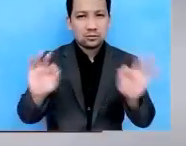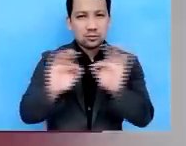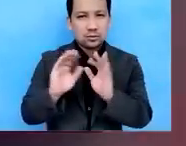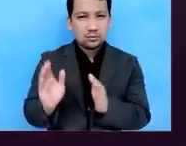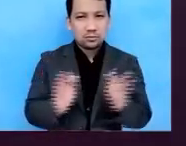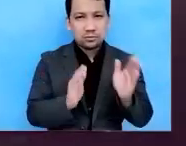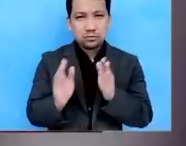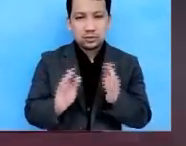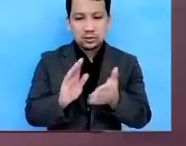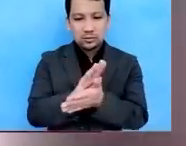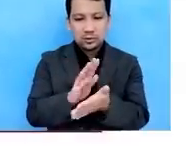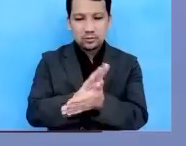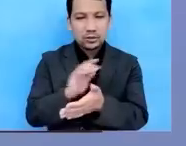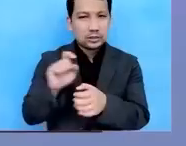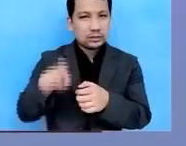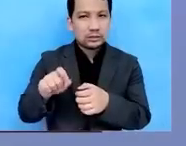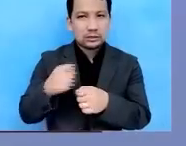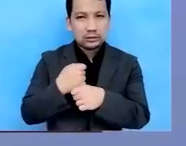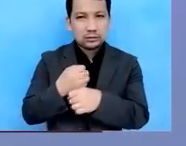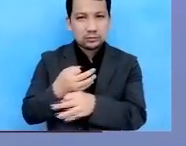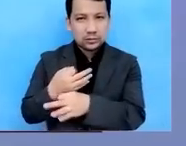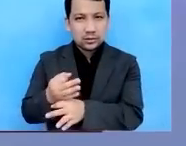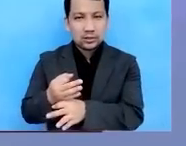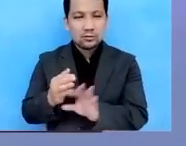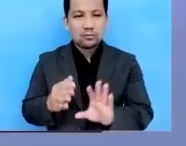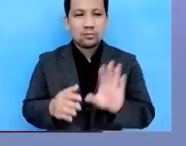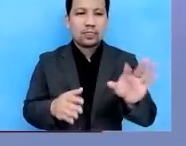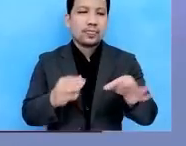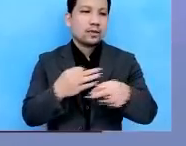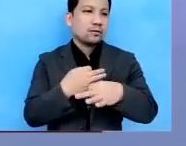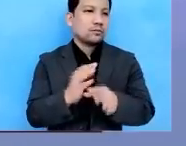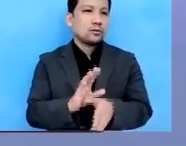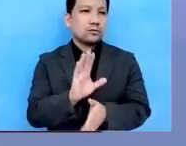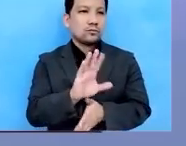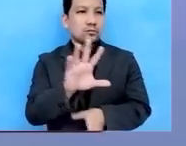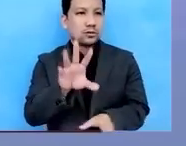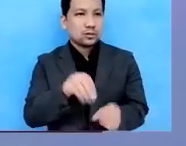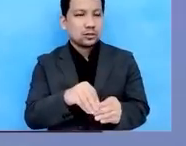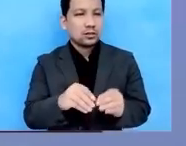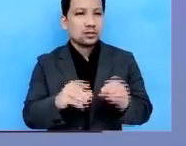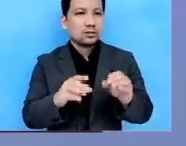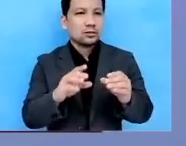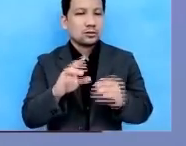papeles para rito. It is still in the possession of the BOC.